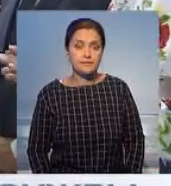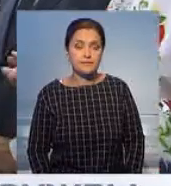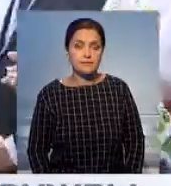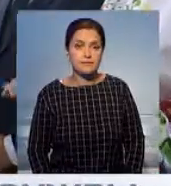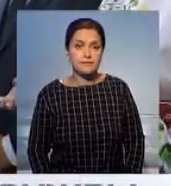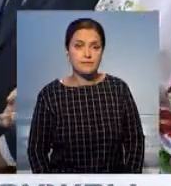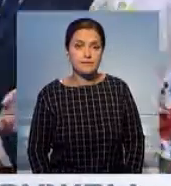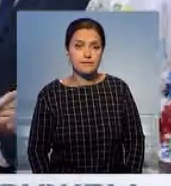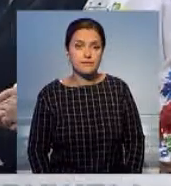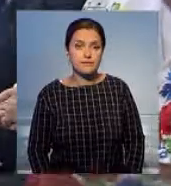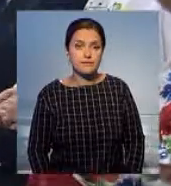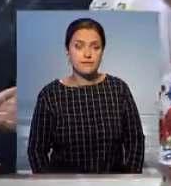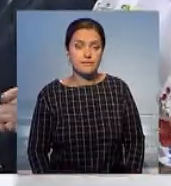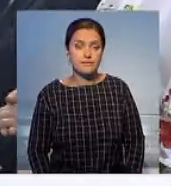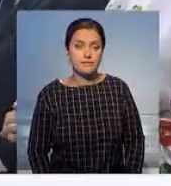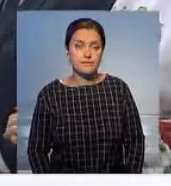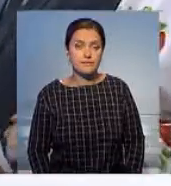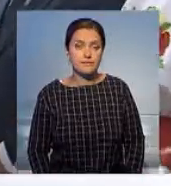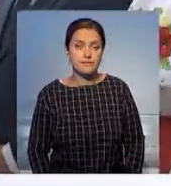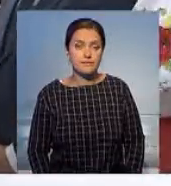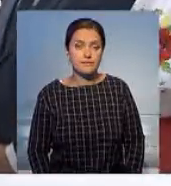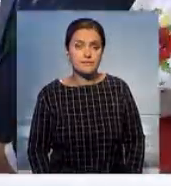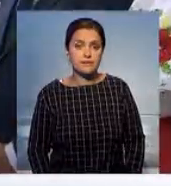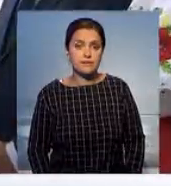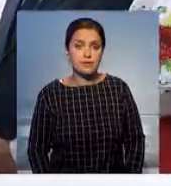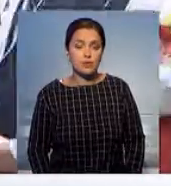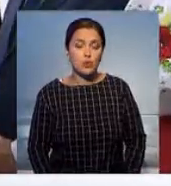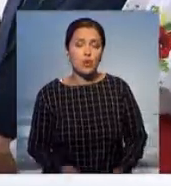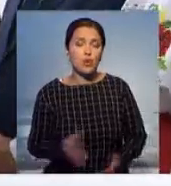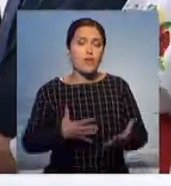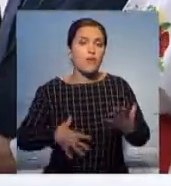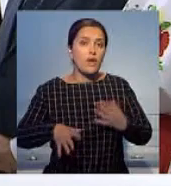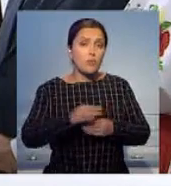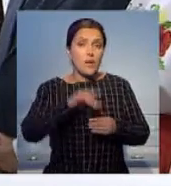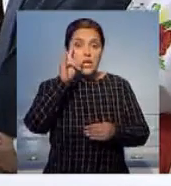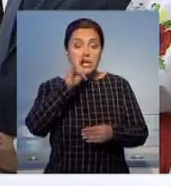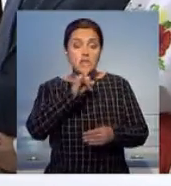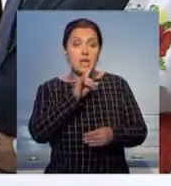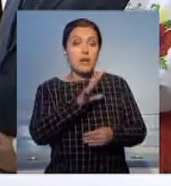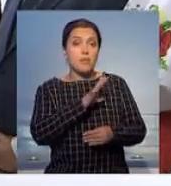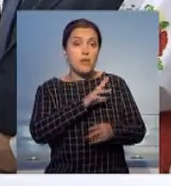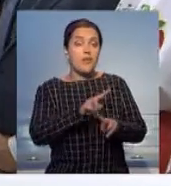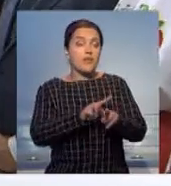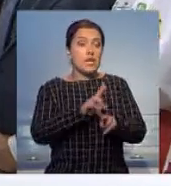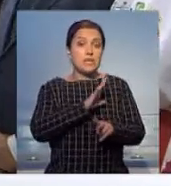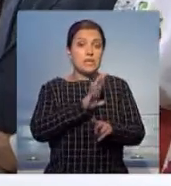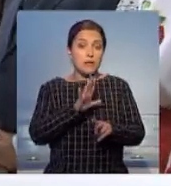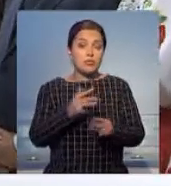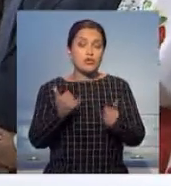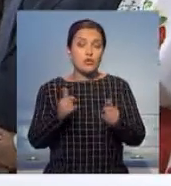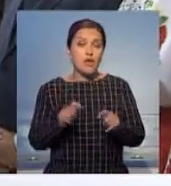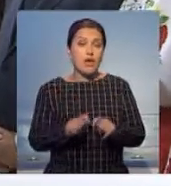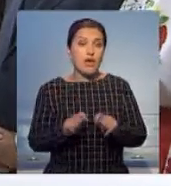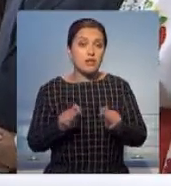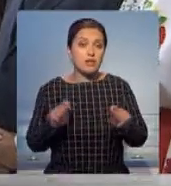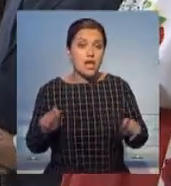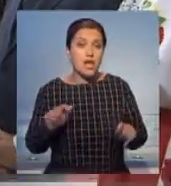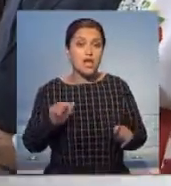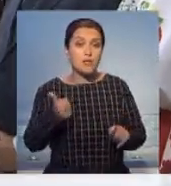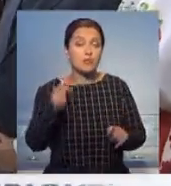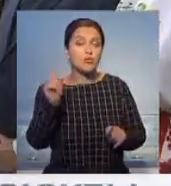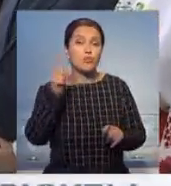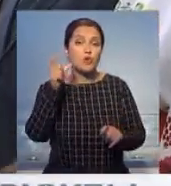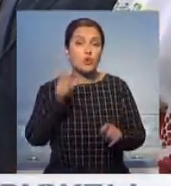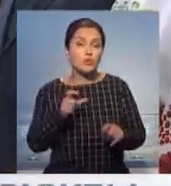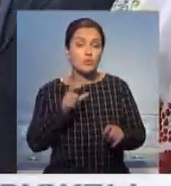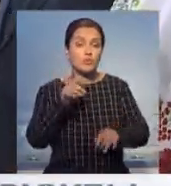Во всех областях есть, в Астане не было. Поэтому сейчас теперь в Астане есть. Самое главное, чтобы люди